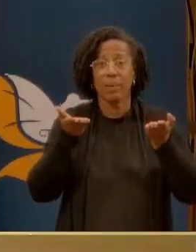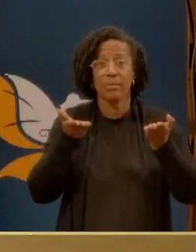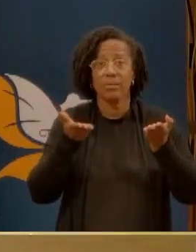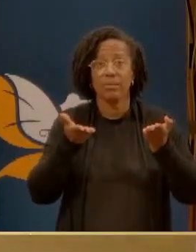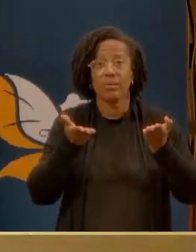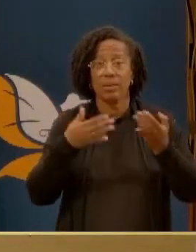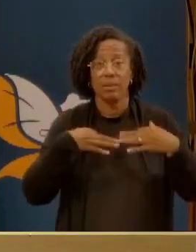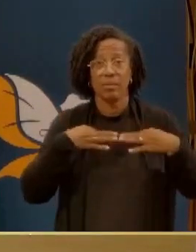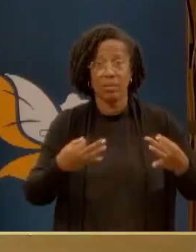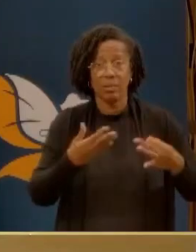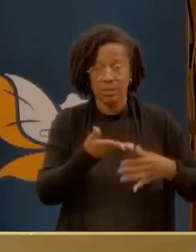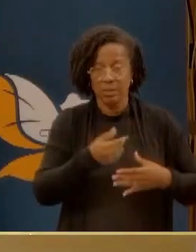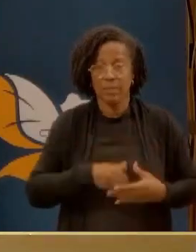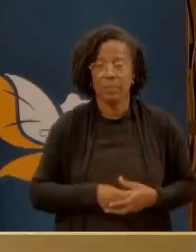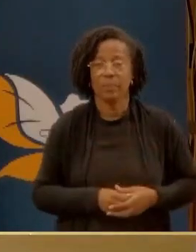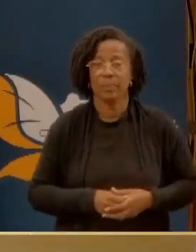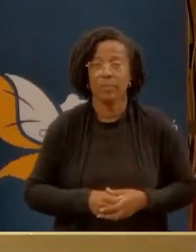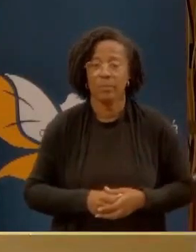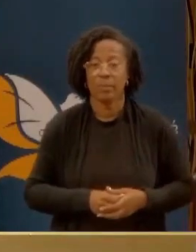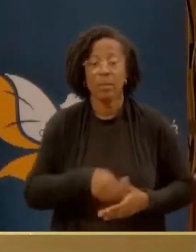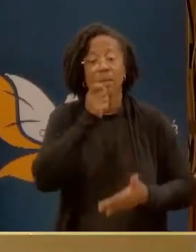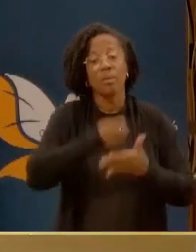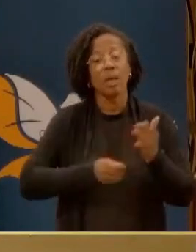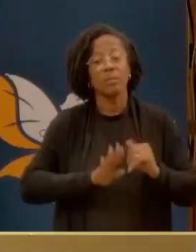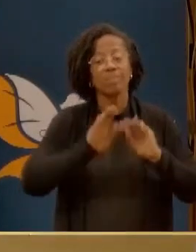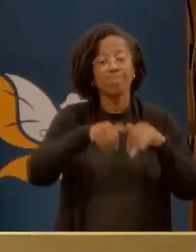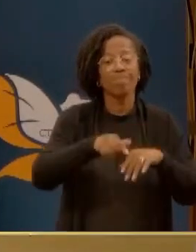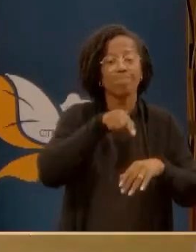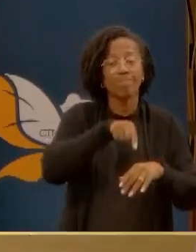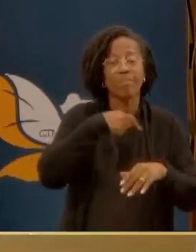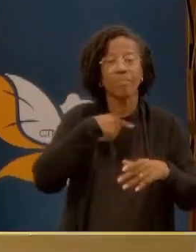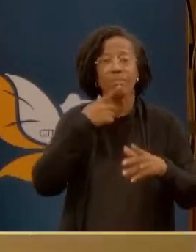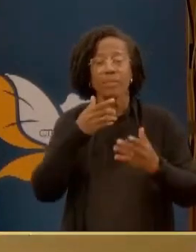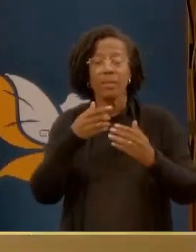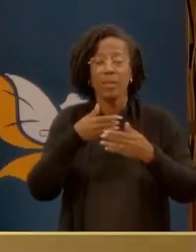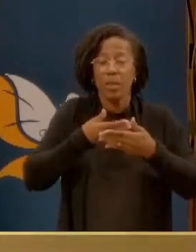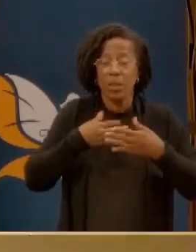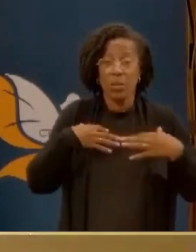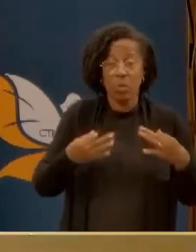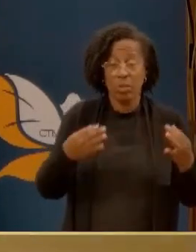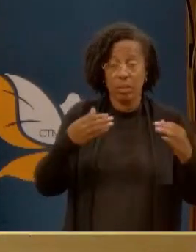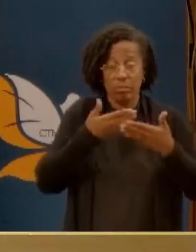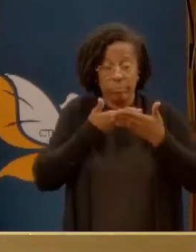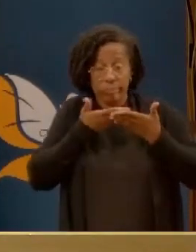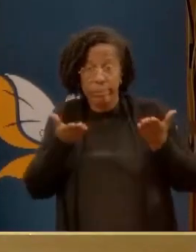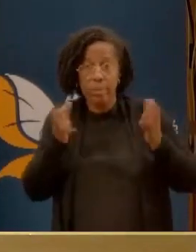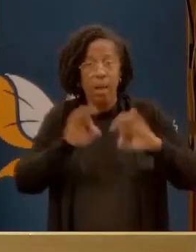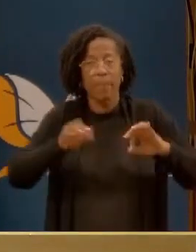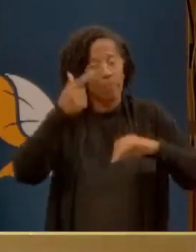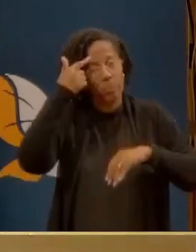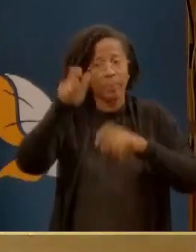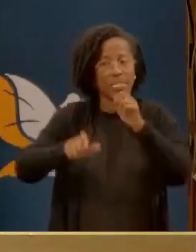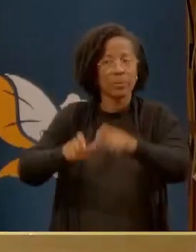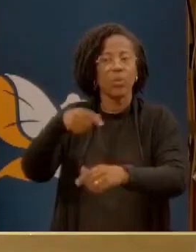de mer. Le code de mer n'est pas transparent pour le consommateur, pour l'acheteur, pour le citoyen.